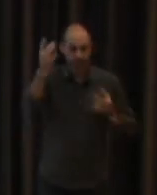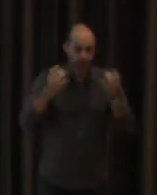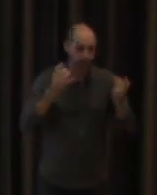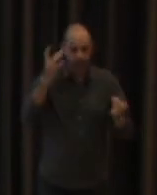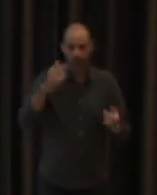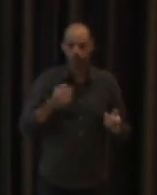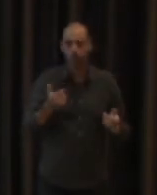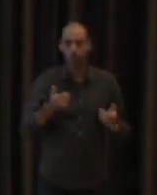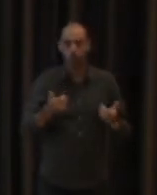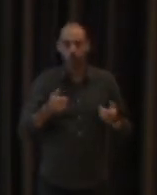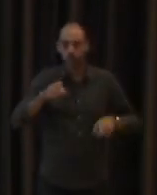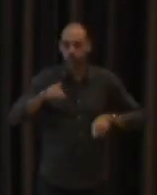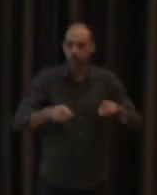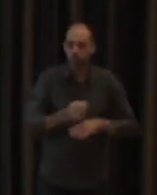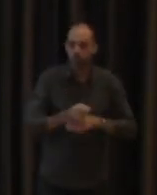i tot arbitraris,